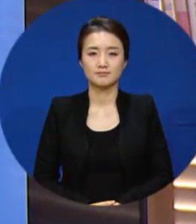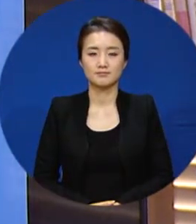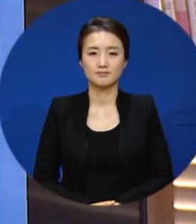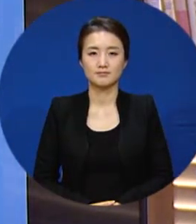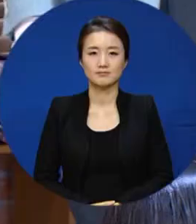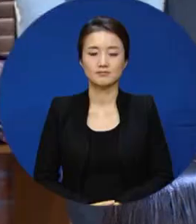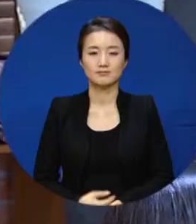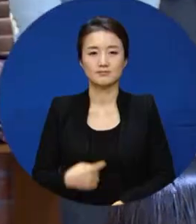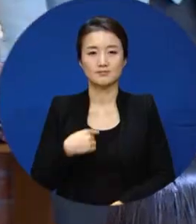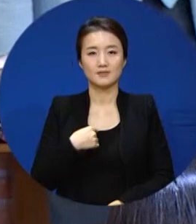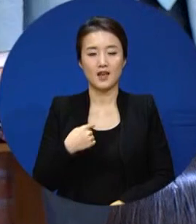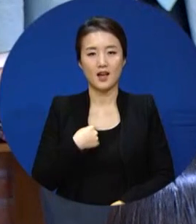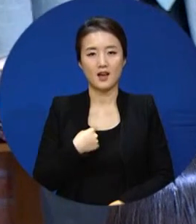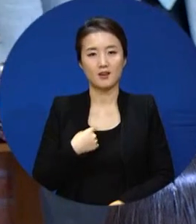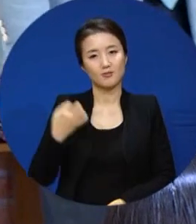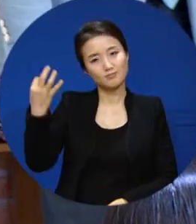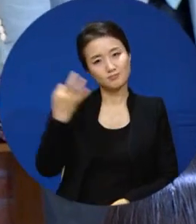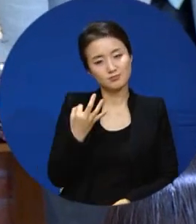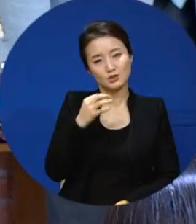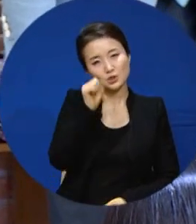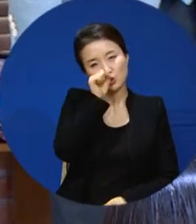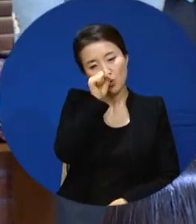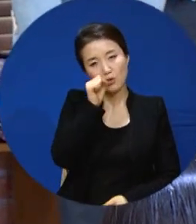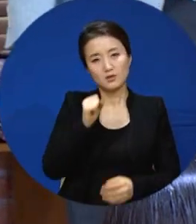나를 좋아해주는 사람이 많다